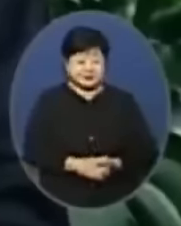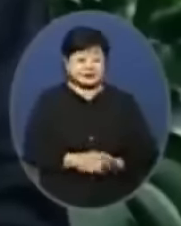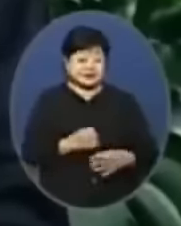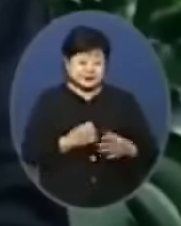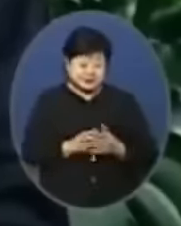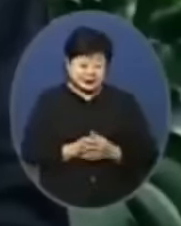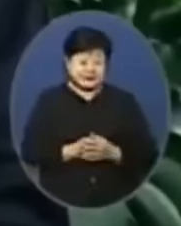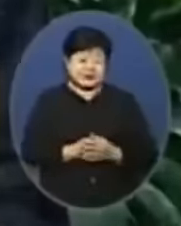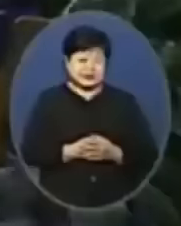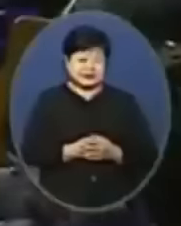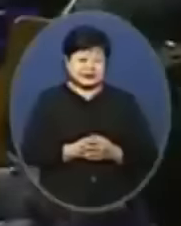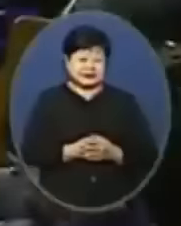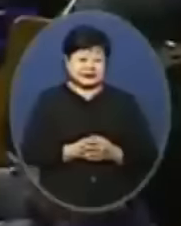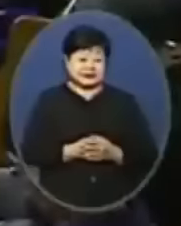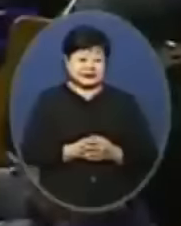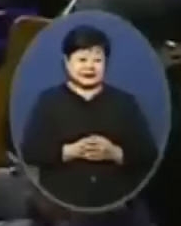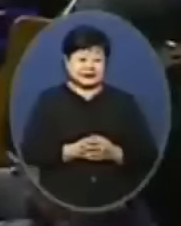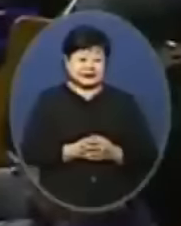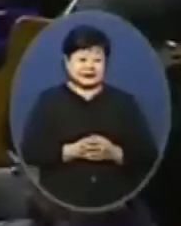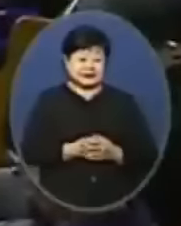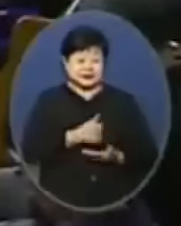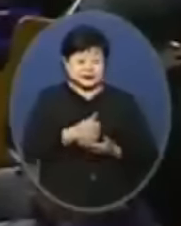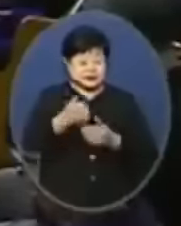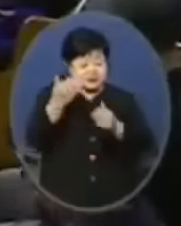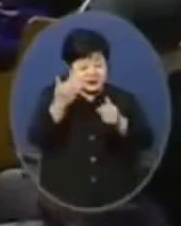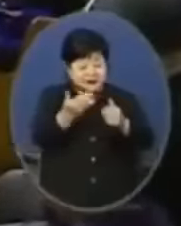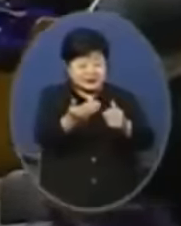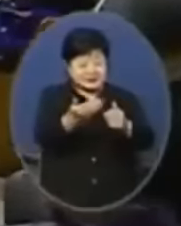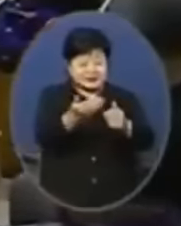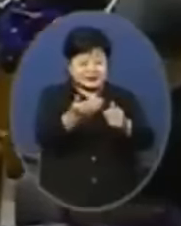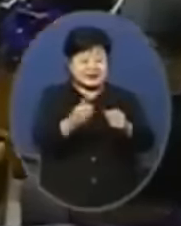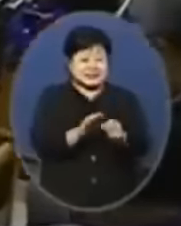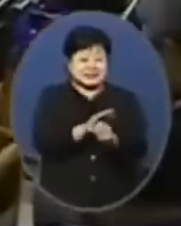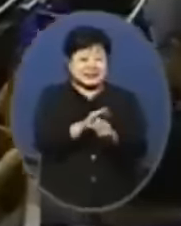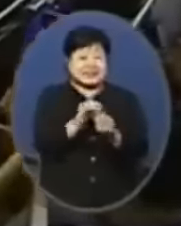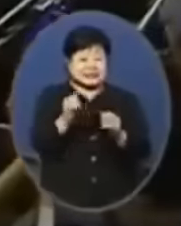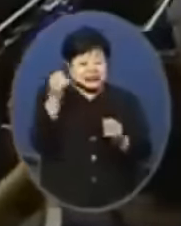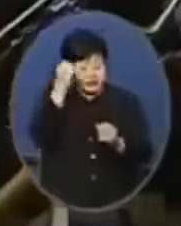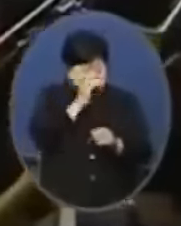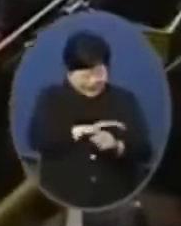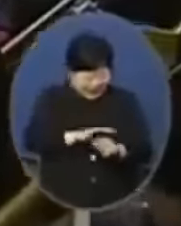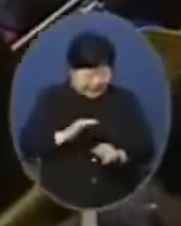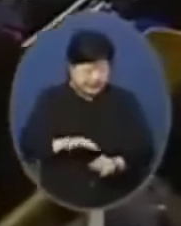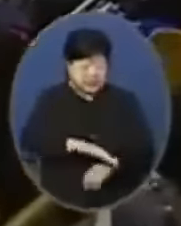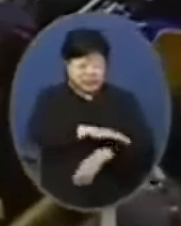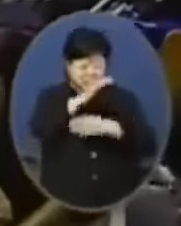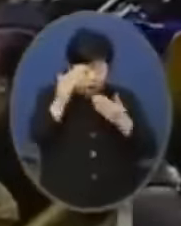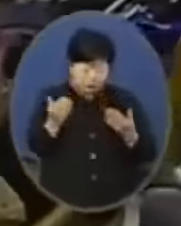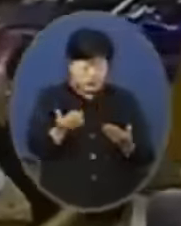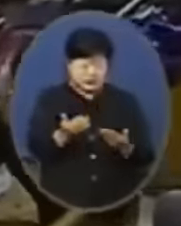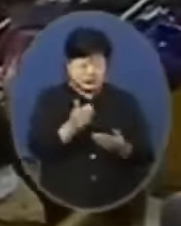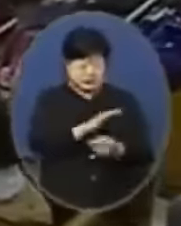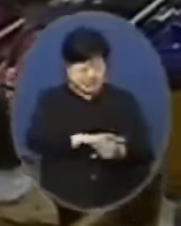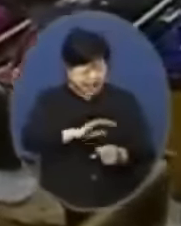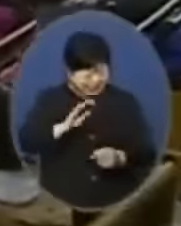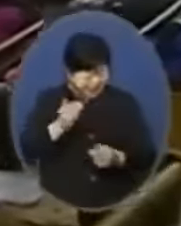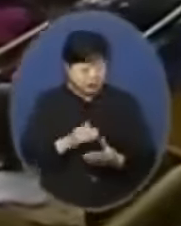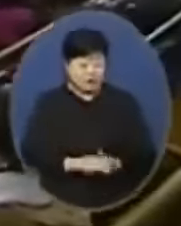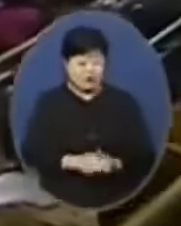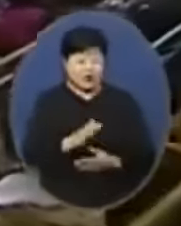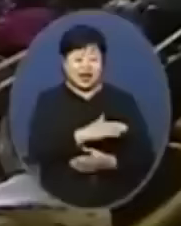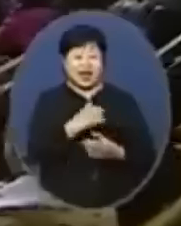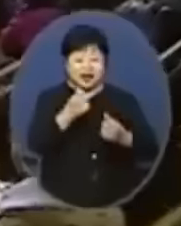그러므로 우리 주님께서 사랑하는 자여 내 영혼이 잘됨같이 범사에도 꽃같이